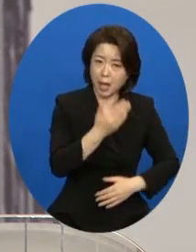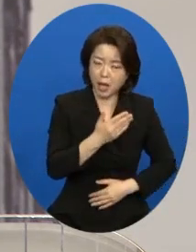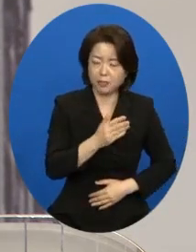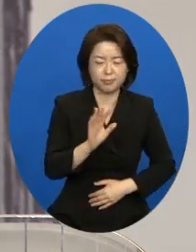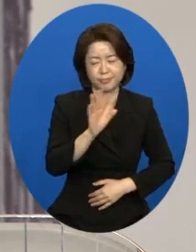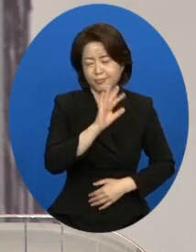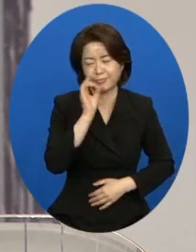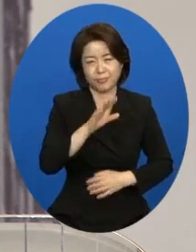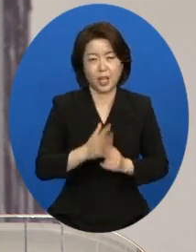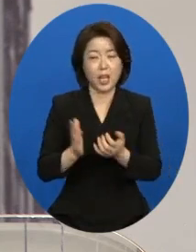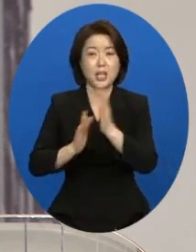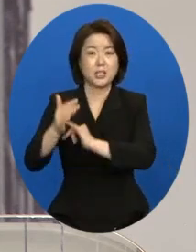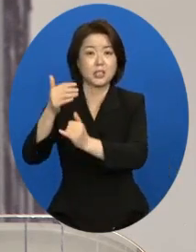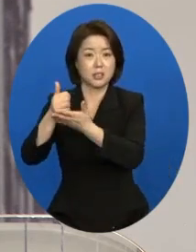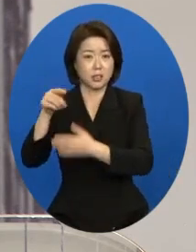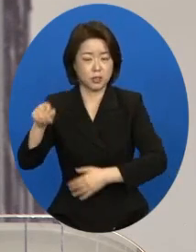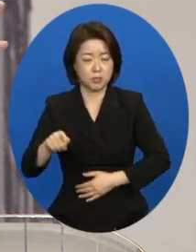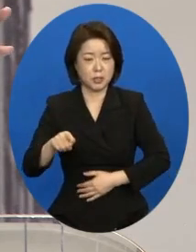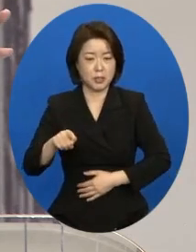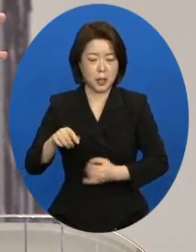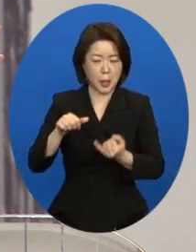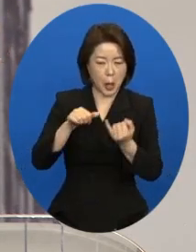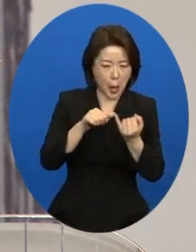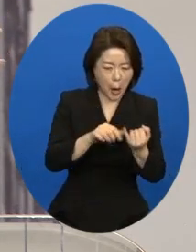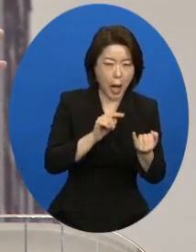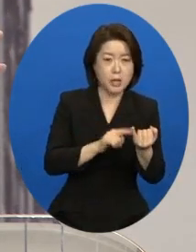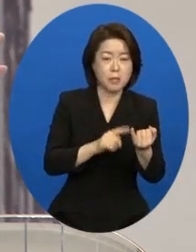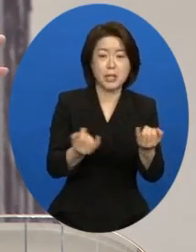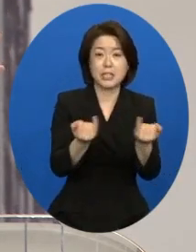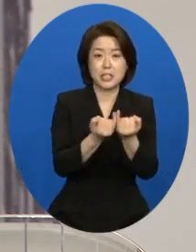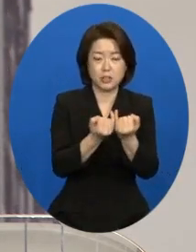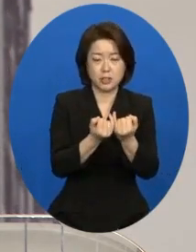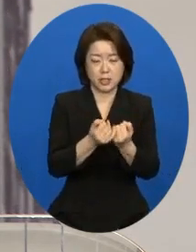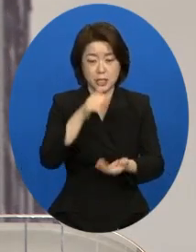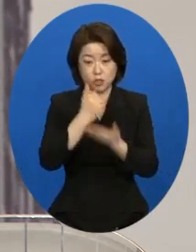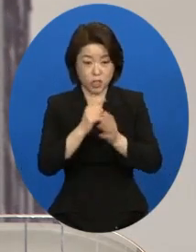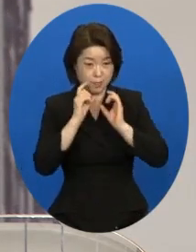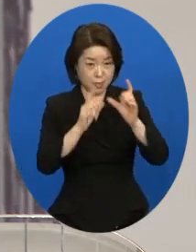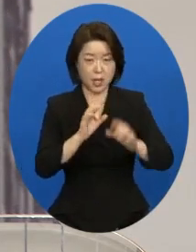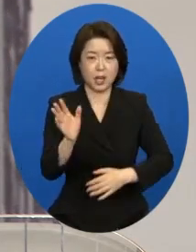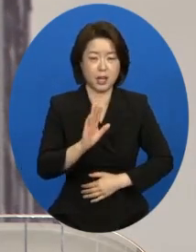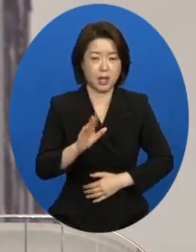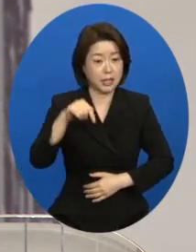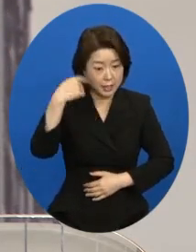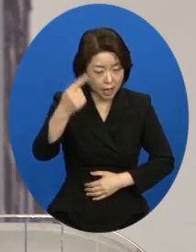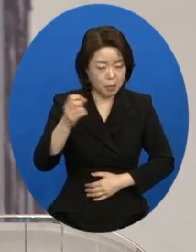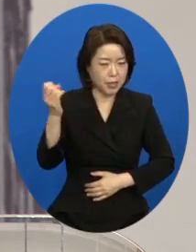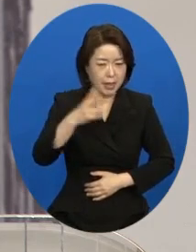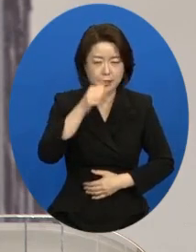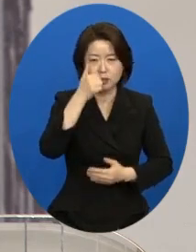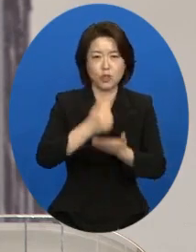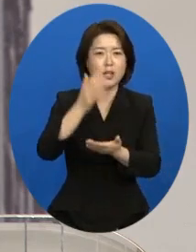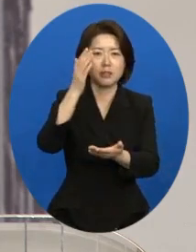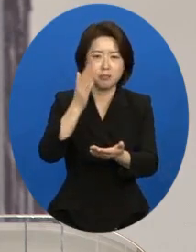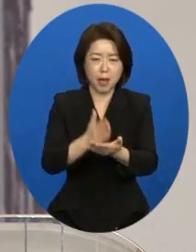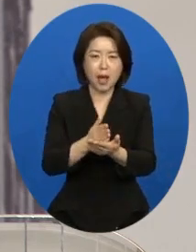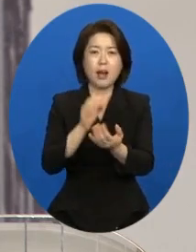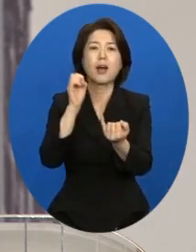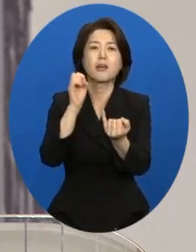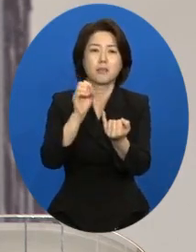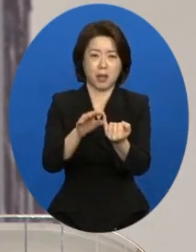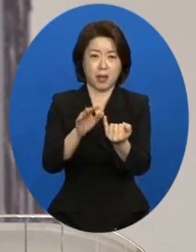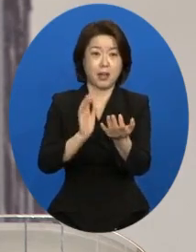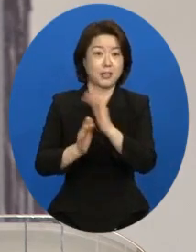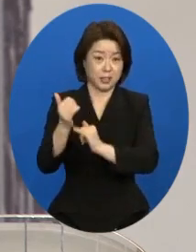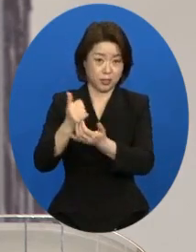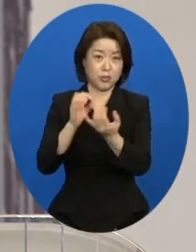예수님께서도 이 가늠한 여인을 정죄하지 않으시고 그러나 다시는 죄를 짓지 말라라고 하셨거든요.